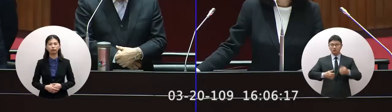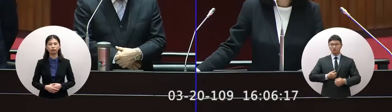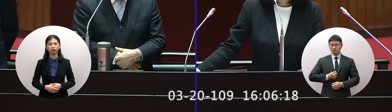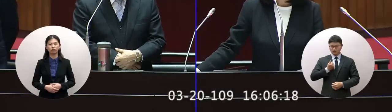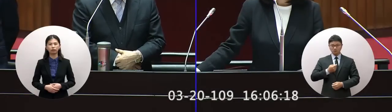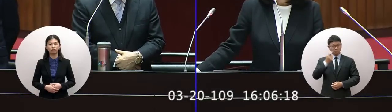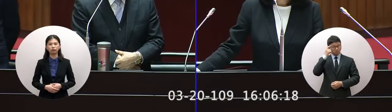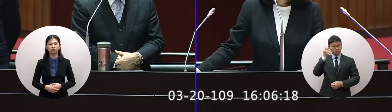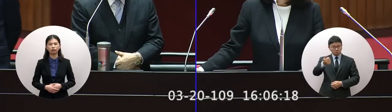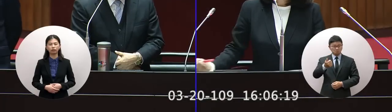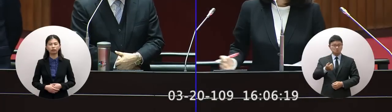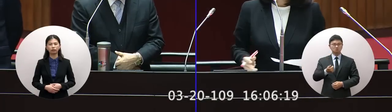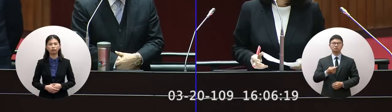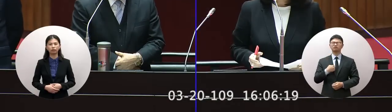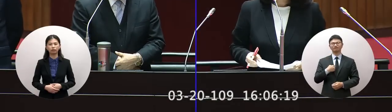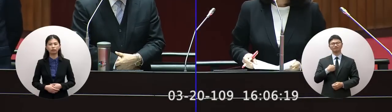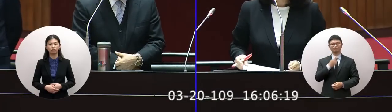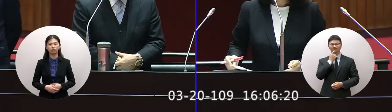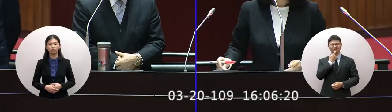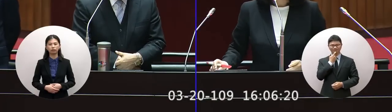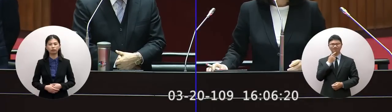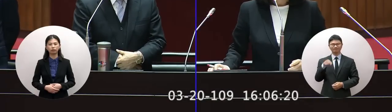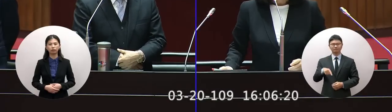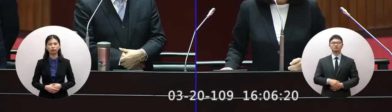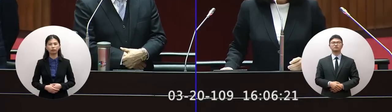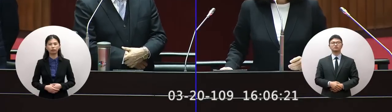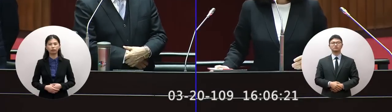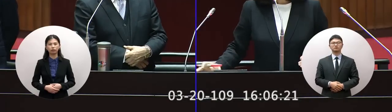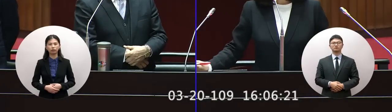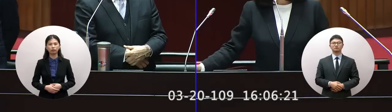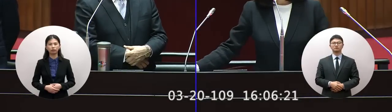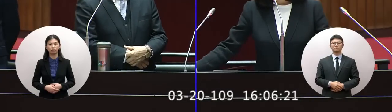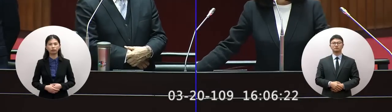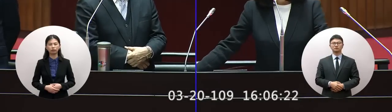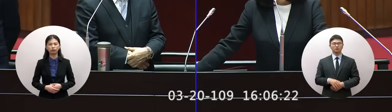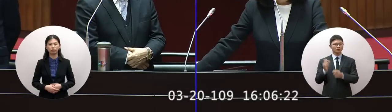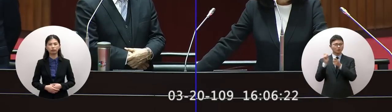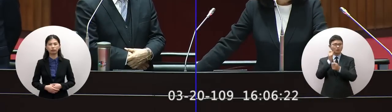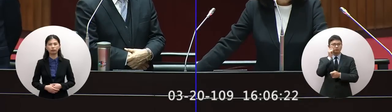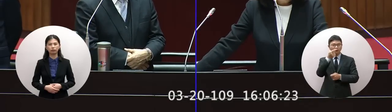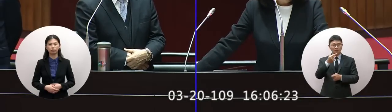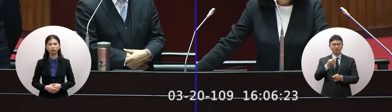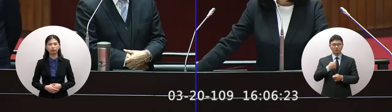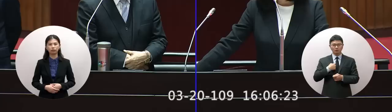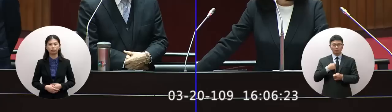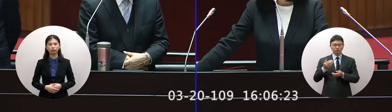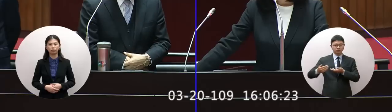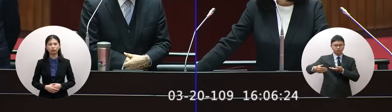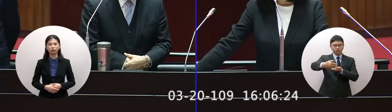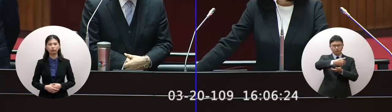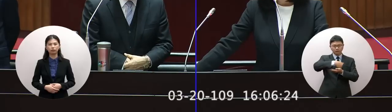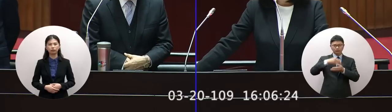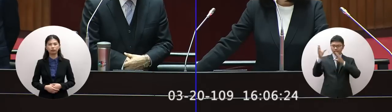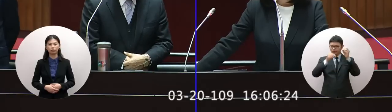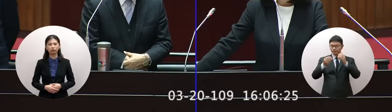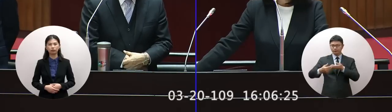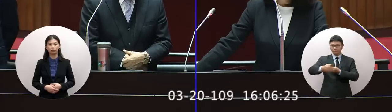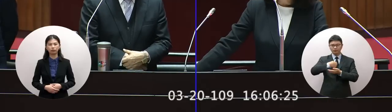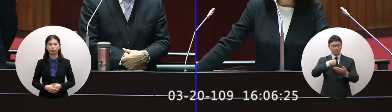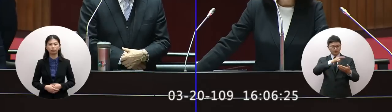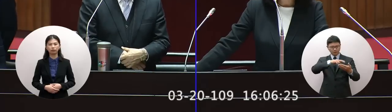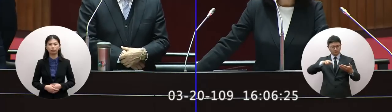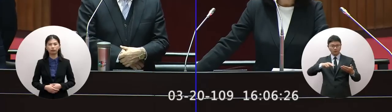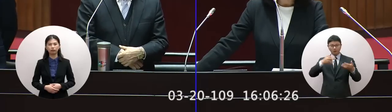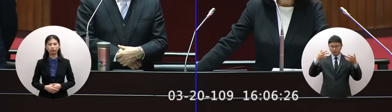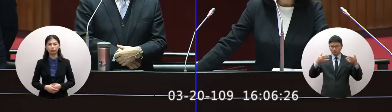就有远见？我想这个是有待商榷的。近一个月我收集了非常多的资料，我也阅读了